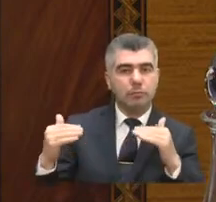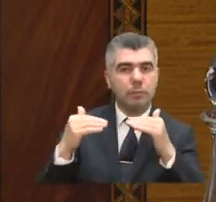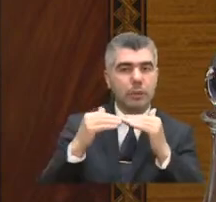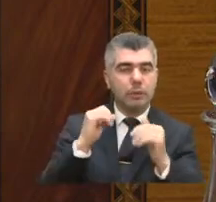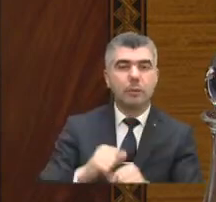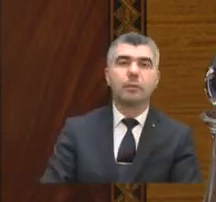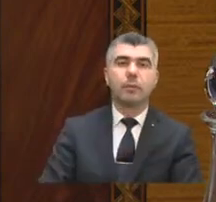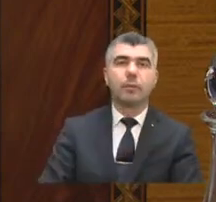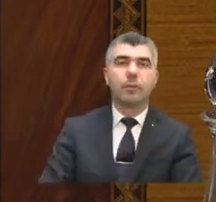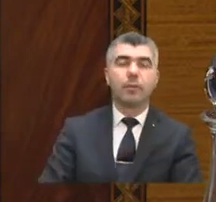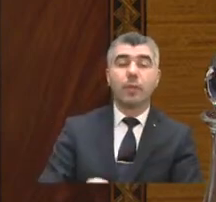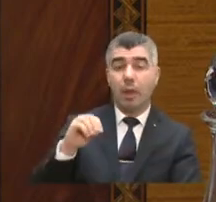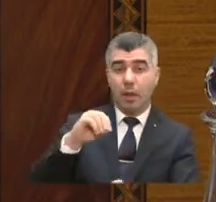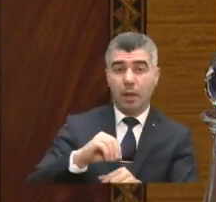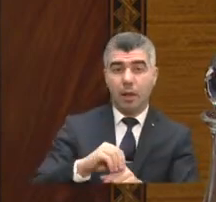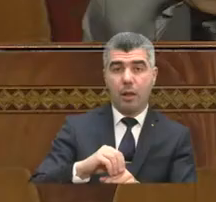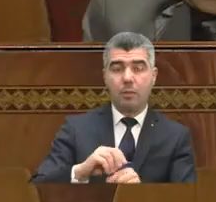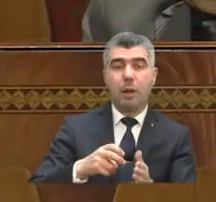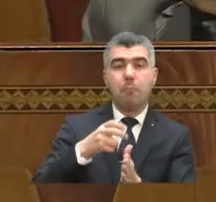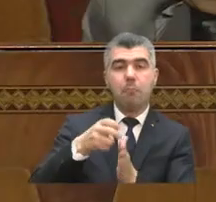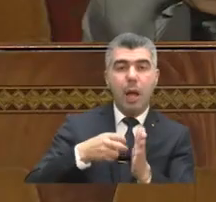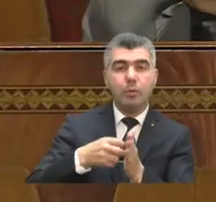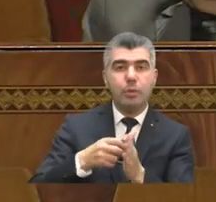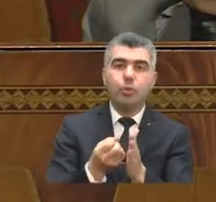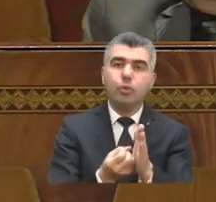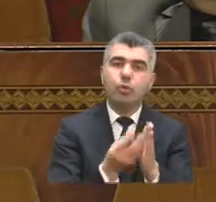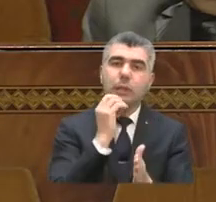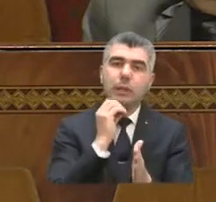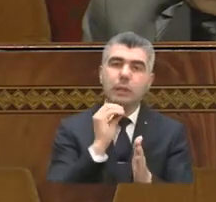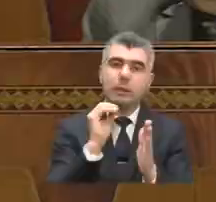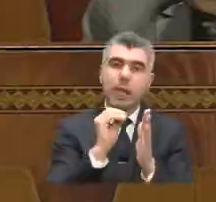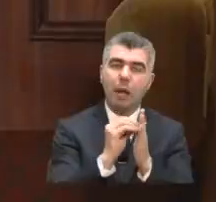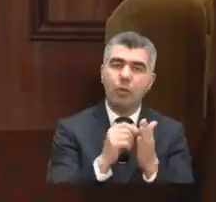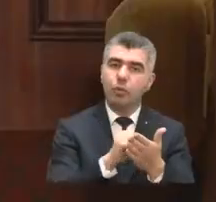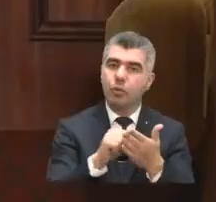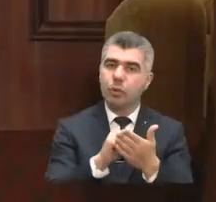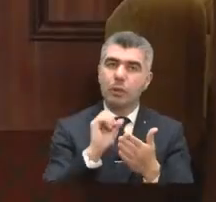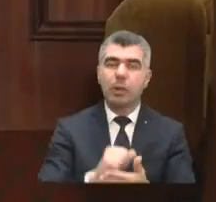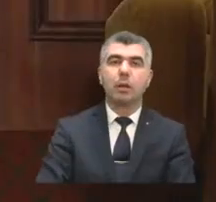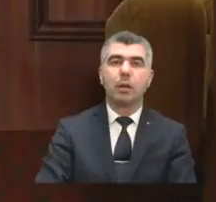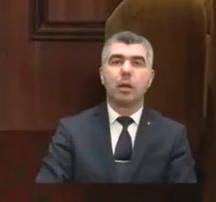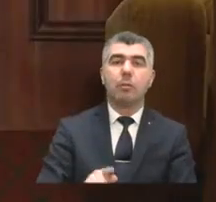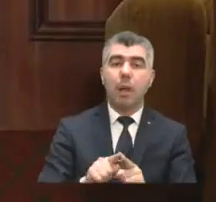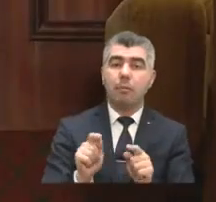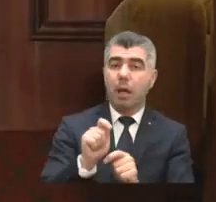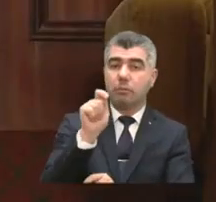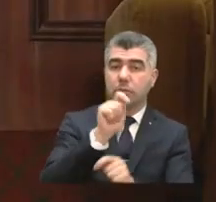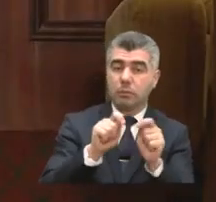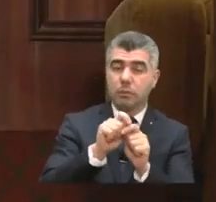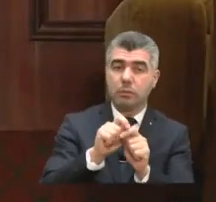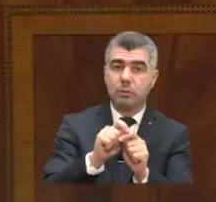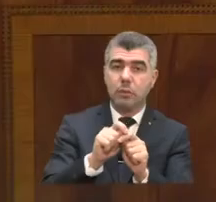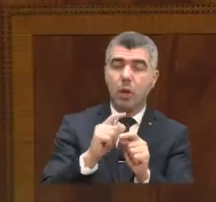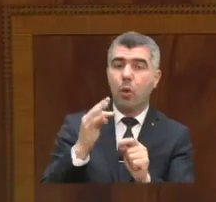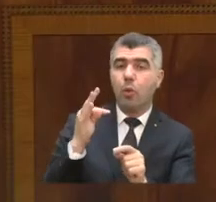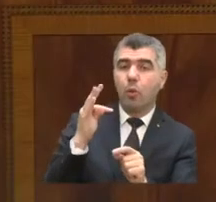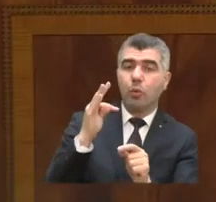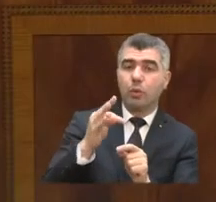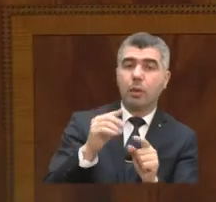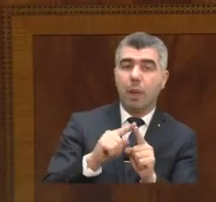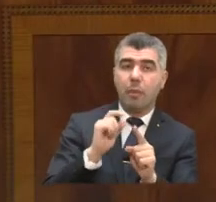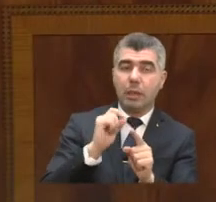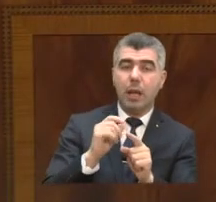أسطول الأسطول بالقطارات من الجيل الجديد. يقوم أيضا المكتب بإنجاز دراسات الجدوى الخاصة بكهرباء خط السككي بين فاس